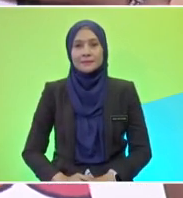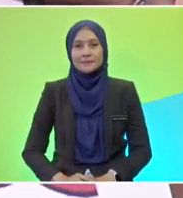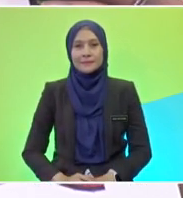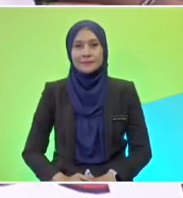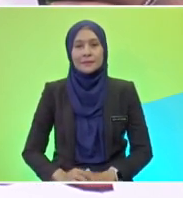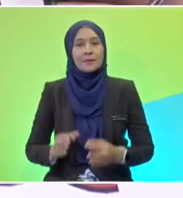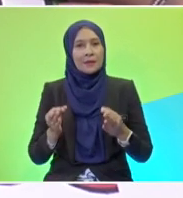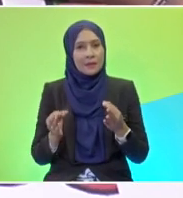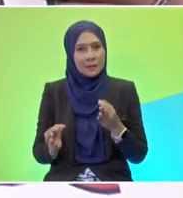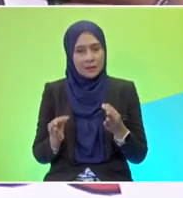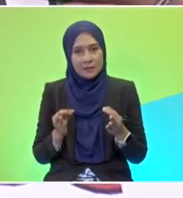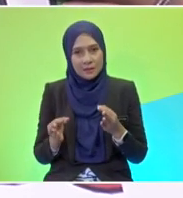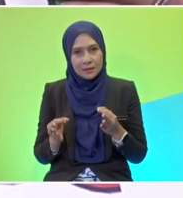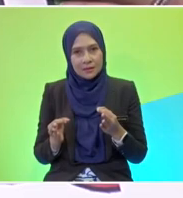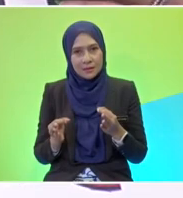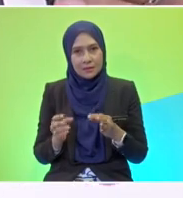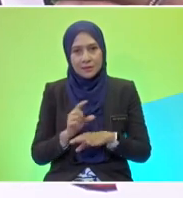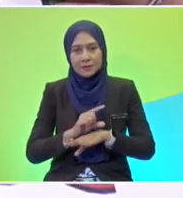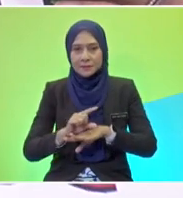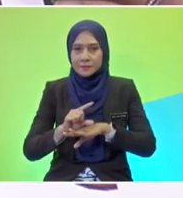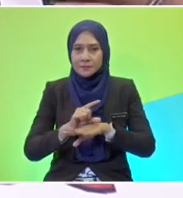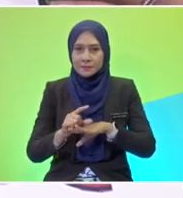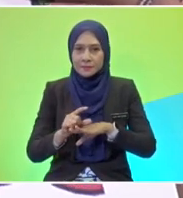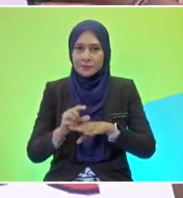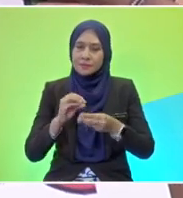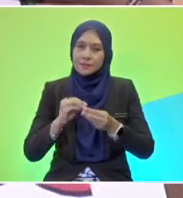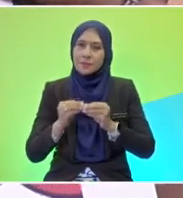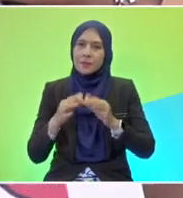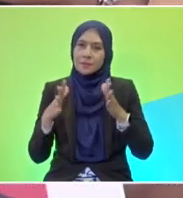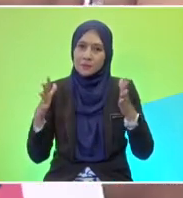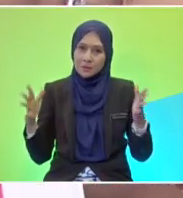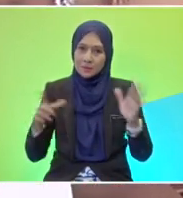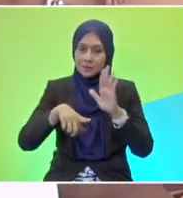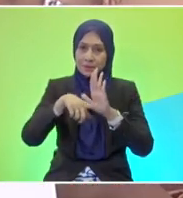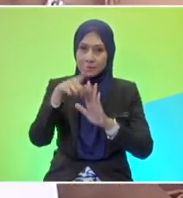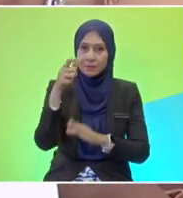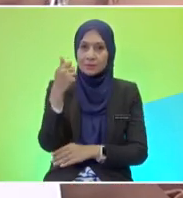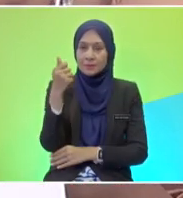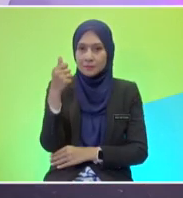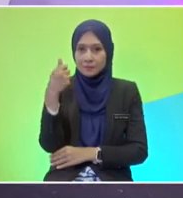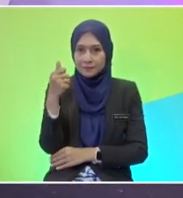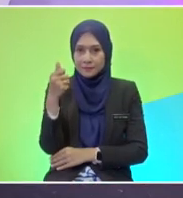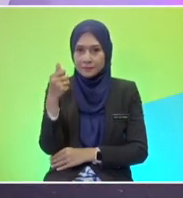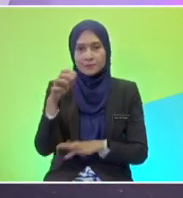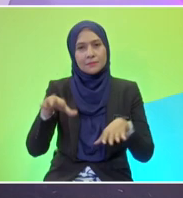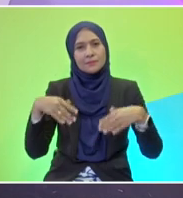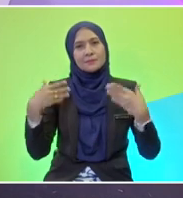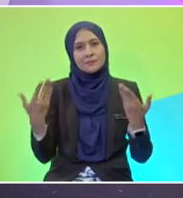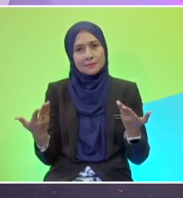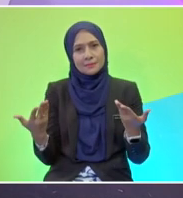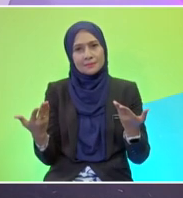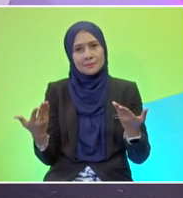besar. Lebih daripada lingkungan 1 sampai 10 kan? Ya. Boleh juga. Boleh. Okey, jom kita cuba. Kita cuba.